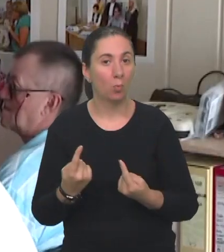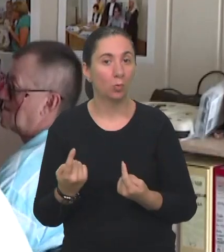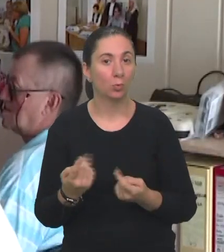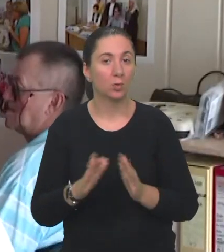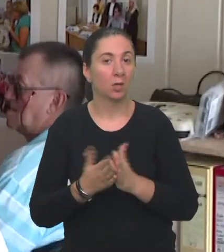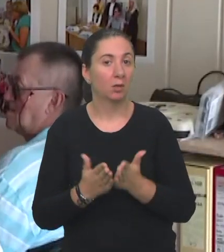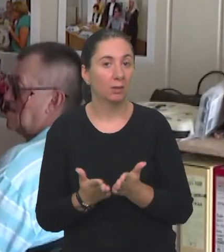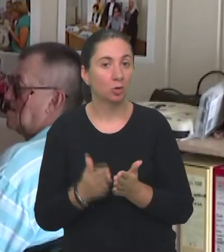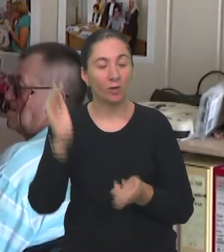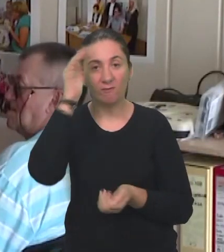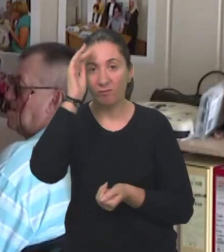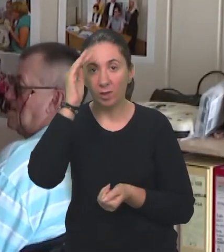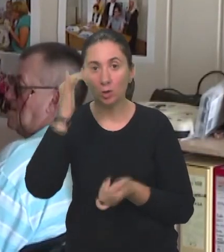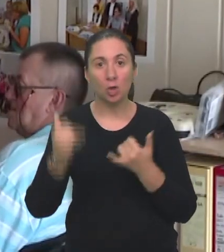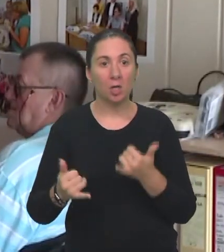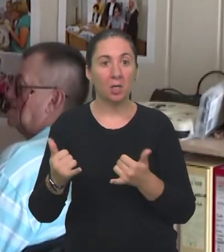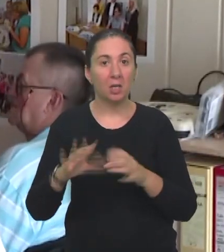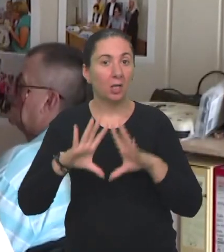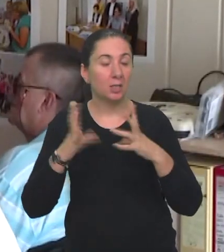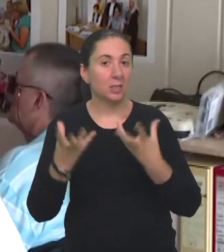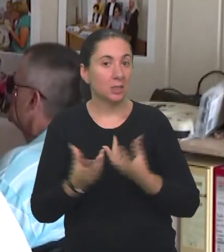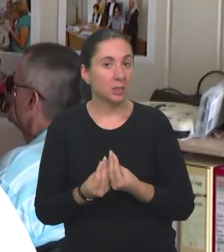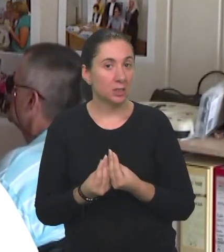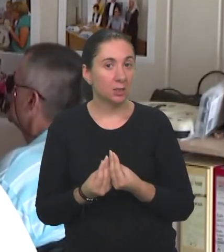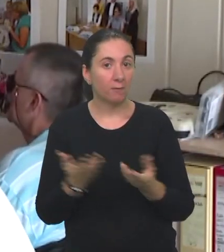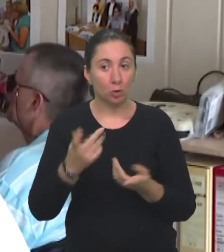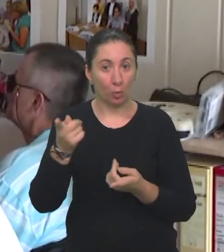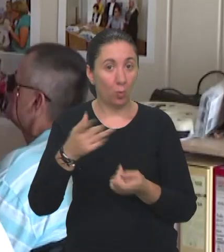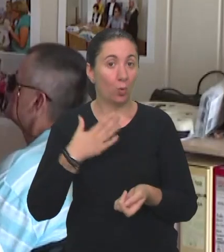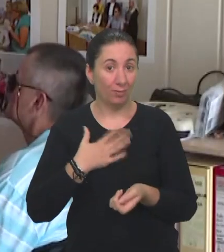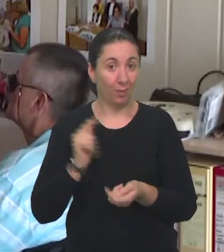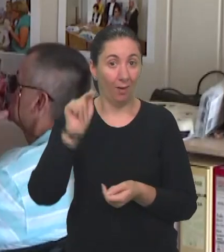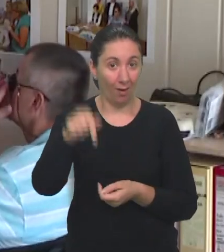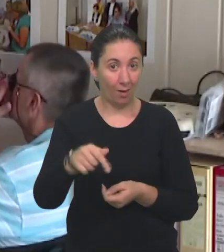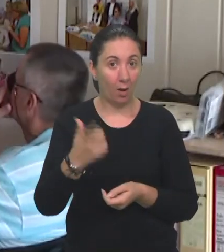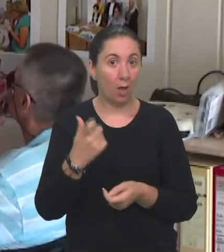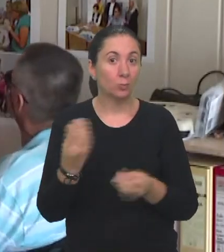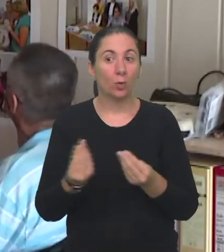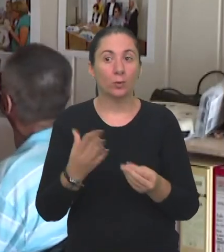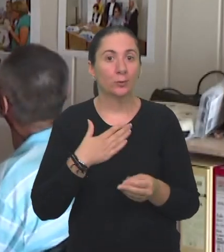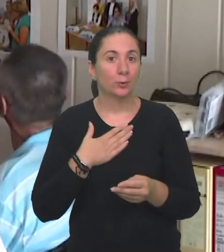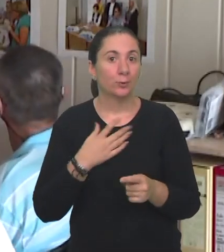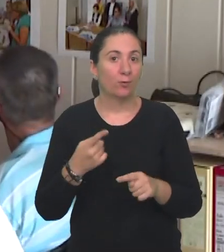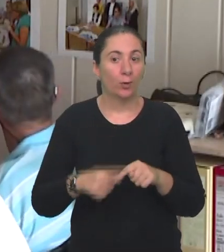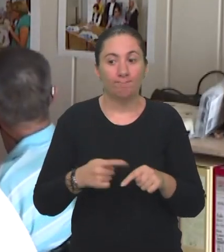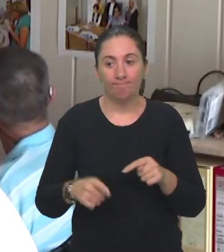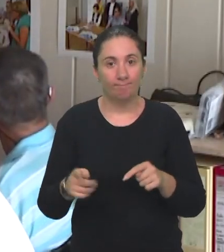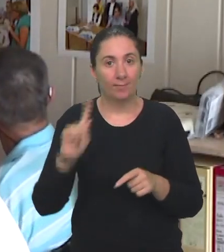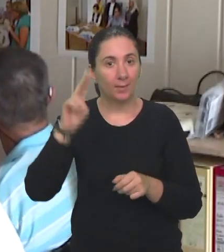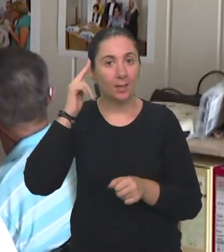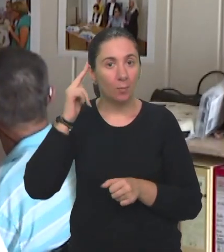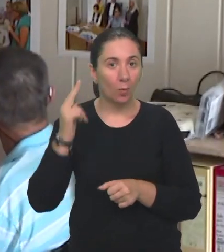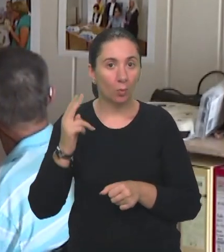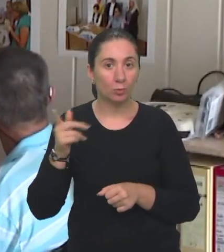nekakve književne večeri ili sve ono što bi oni rado došli, međutim zbog nekih svojih hendikepa i